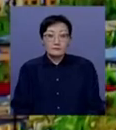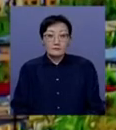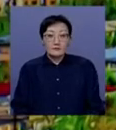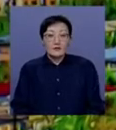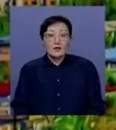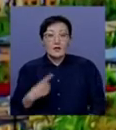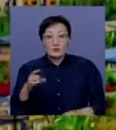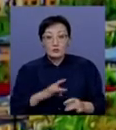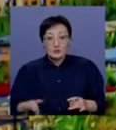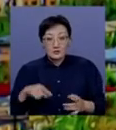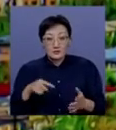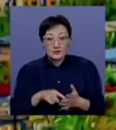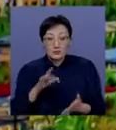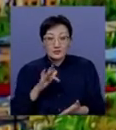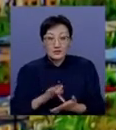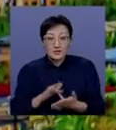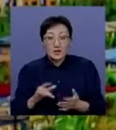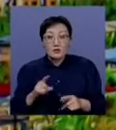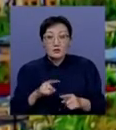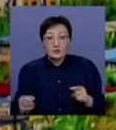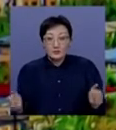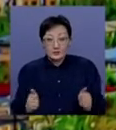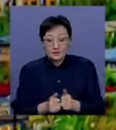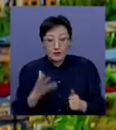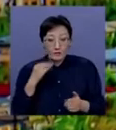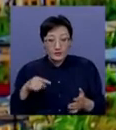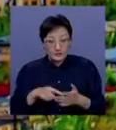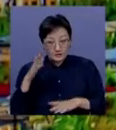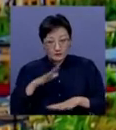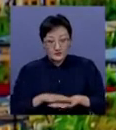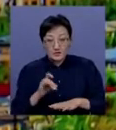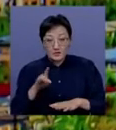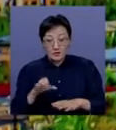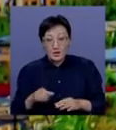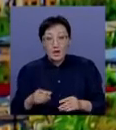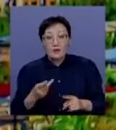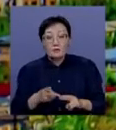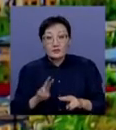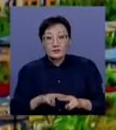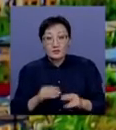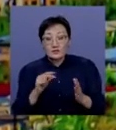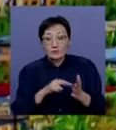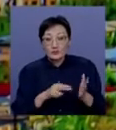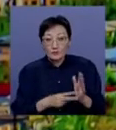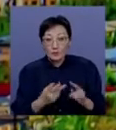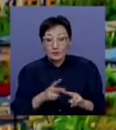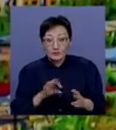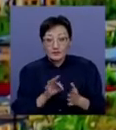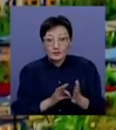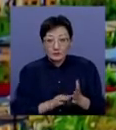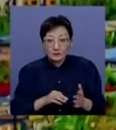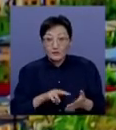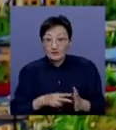Шеткі аудандар мен шахар орталығын жақындастыру. Алматы әкімі Бақытжан Сағынтаевтың шетсіз қала қағидаты осы мақсатты